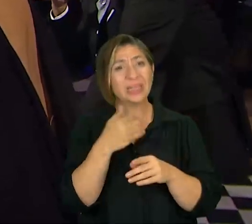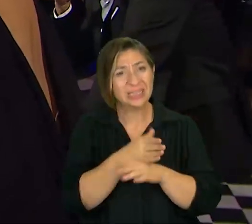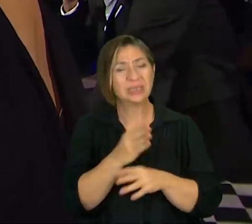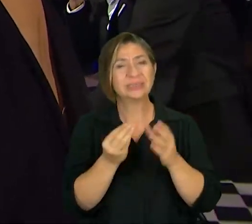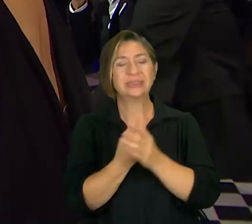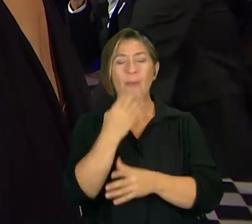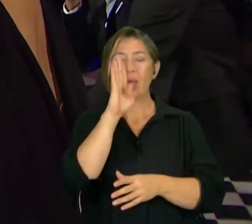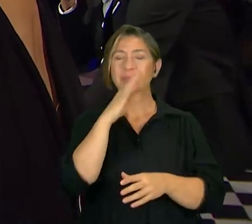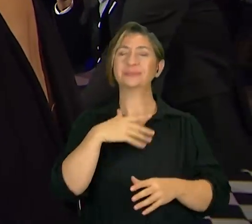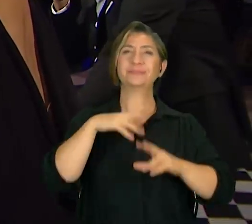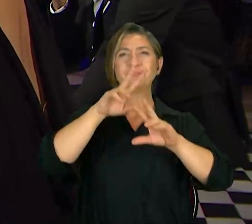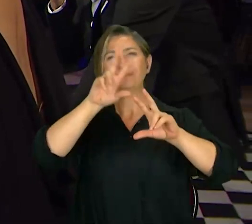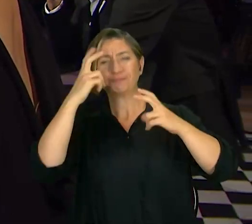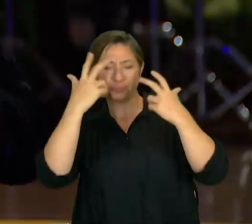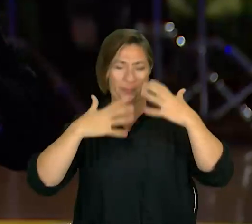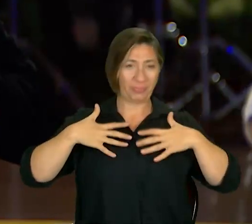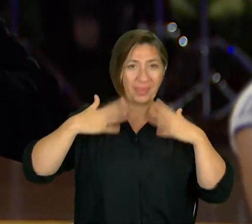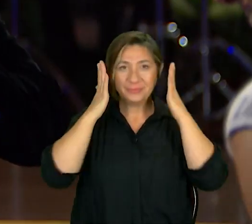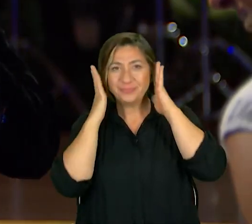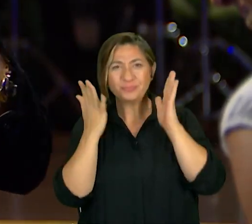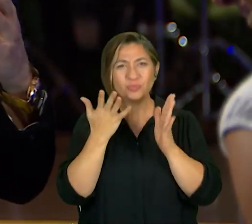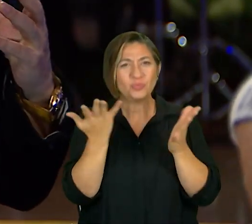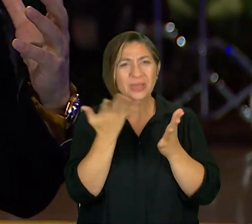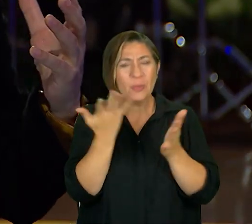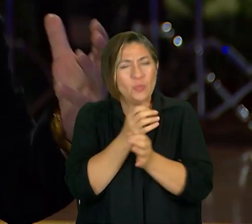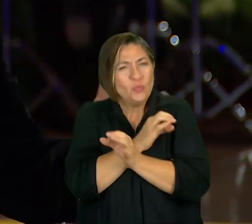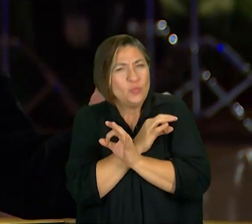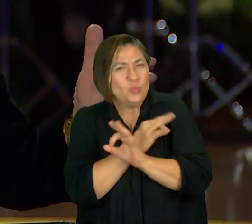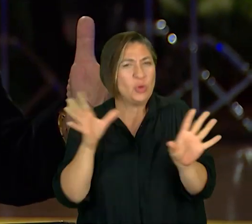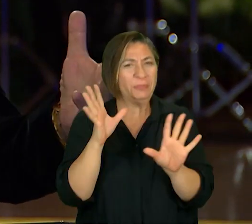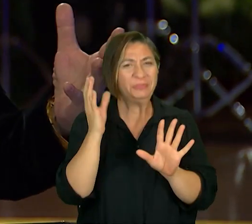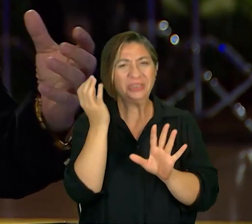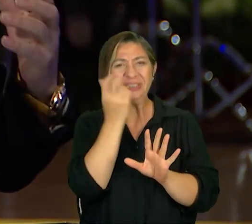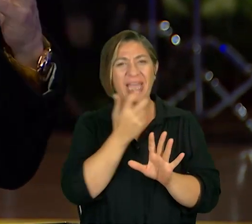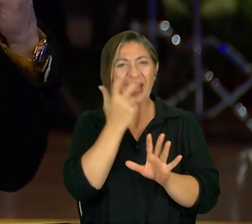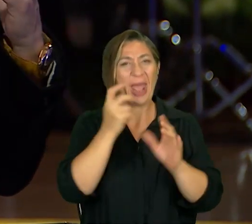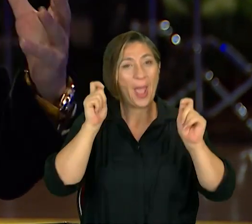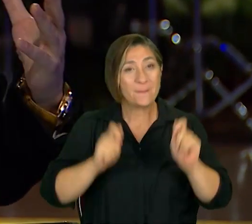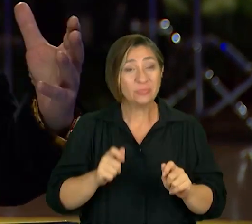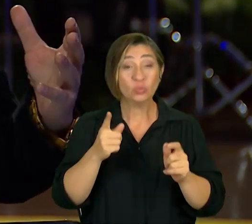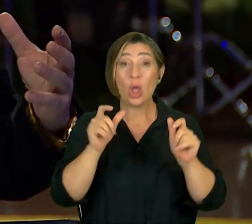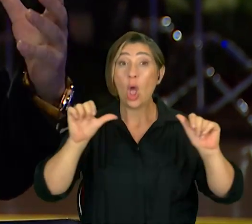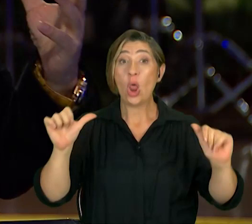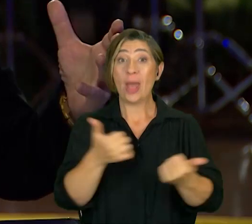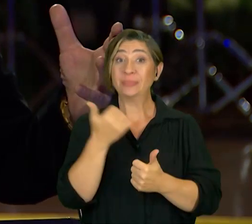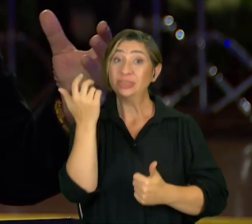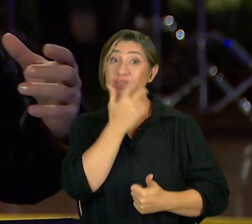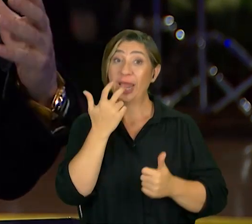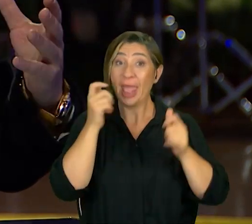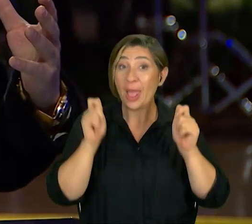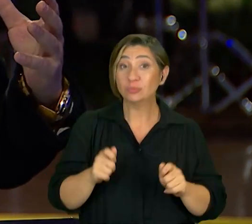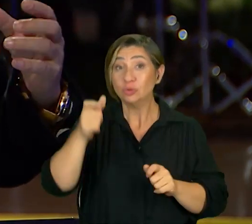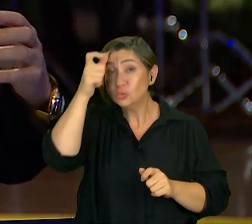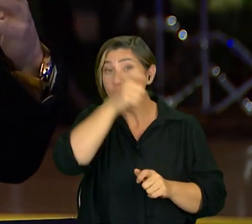sabah aynada kendine baktığında bu kadar mühim şarkıları yapmış. Bu kadar mühim şarkıları